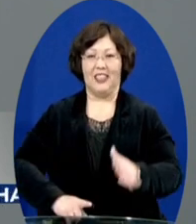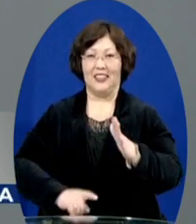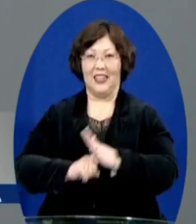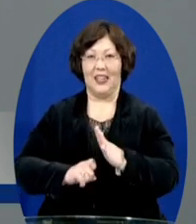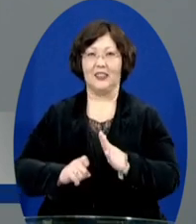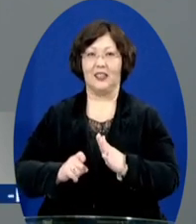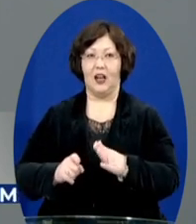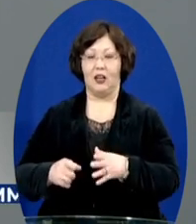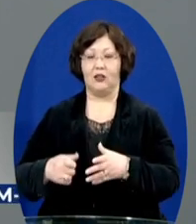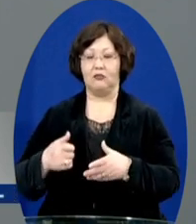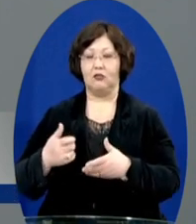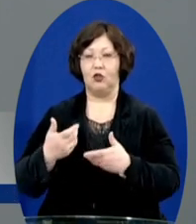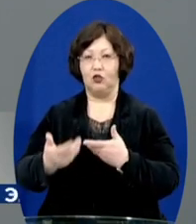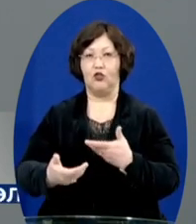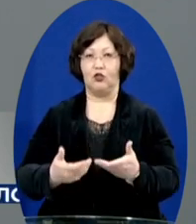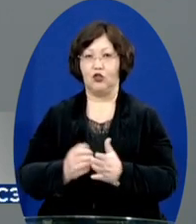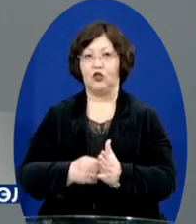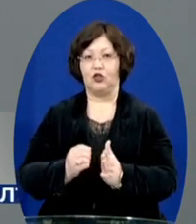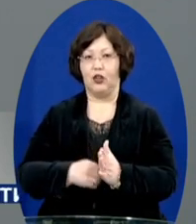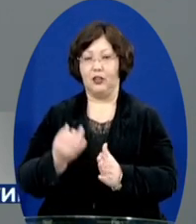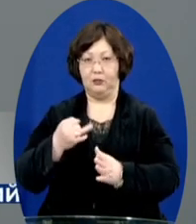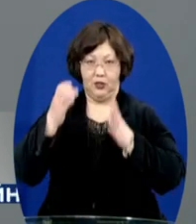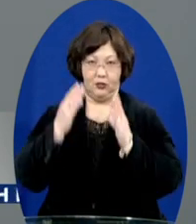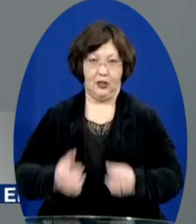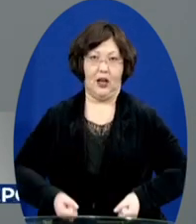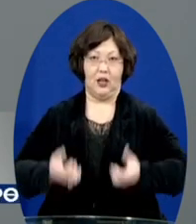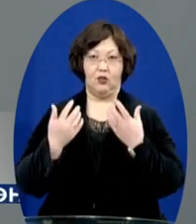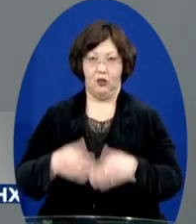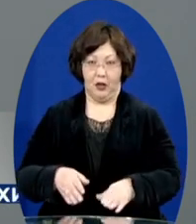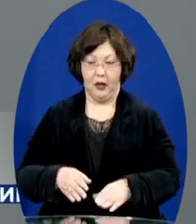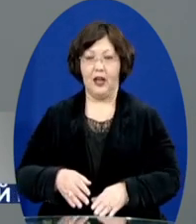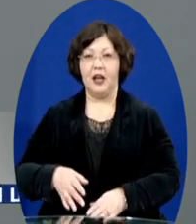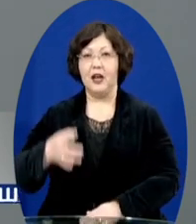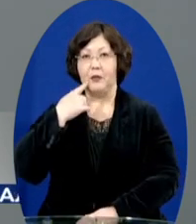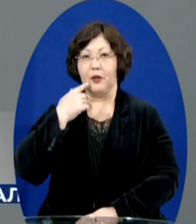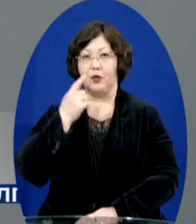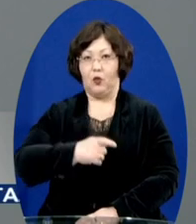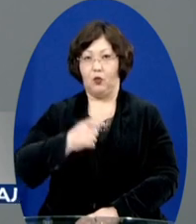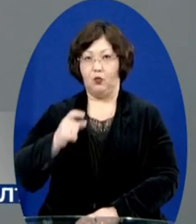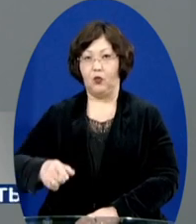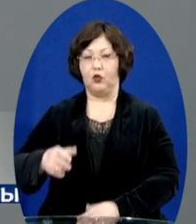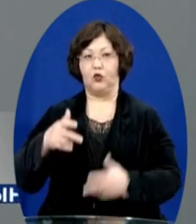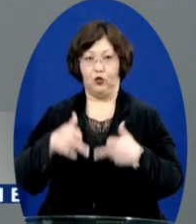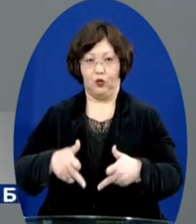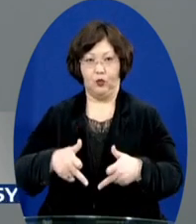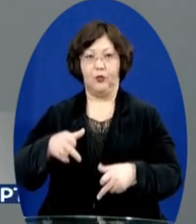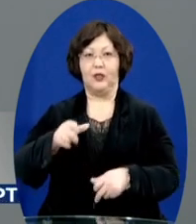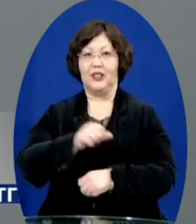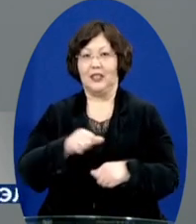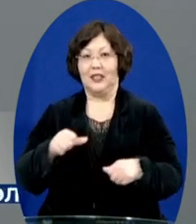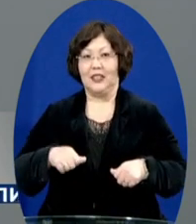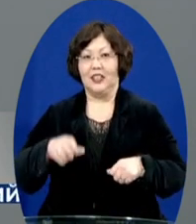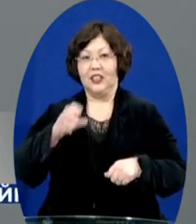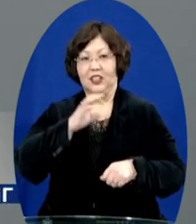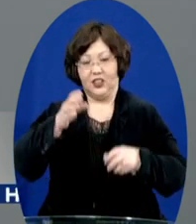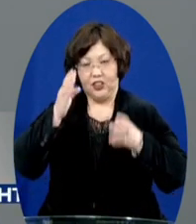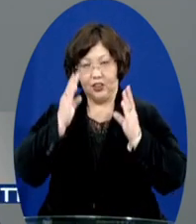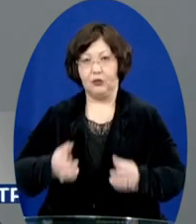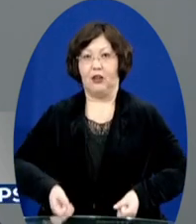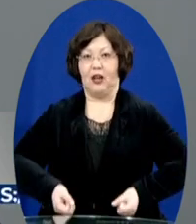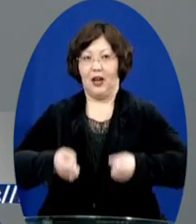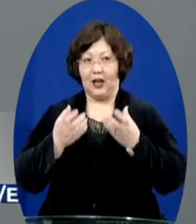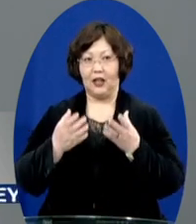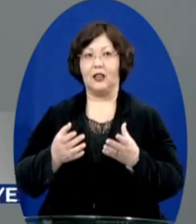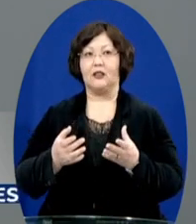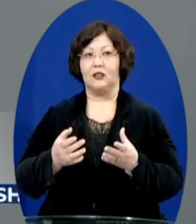цааралтаагаар олгоод явъя гэдэг энэ шийдлэр бол хурсмэрсэн байгаа. За тэгэхээр ер нь энэ одоо эмгтээчүүд заман одоо хөлийн бэхжилтэд иргэдгээд шийдвэр гаргах